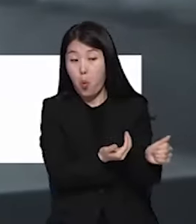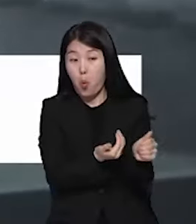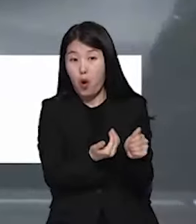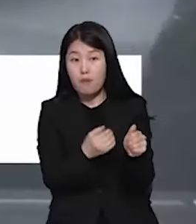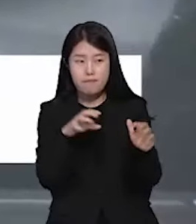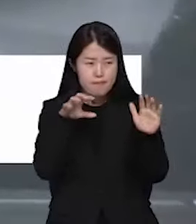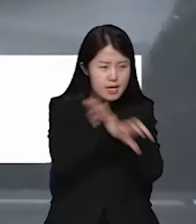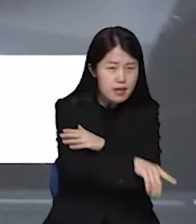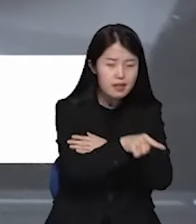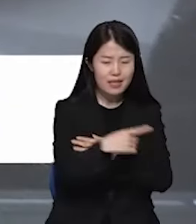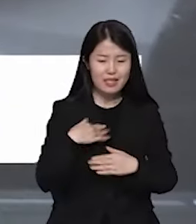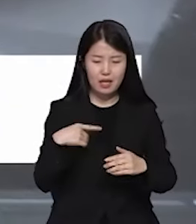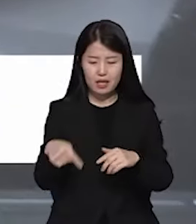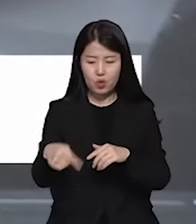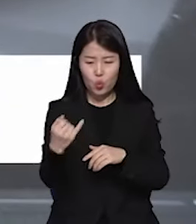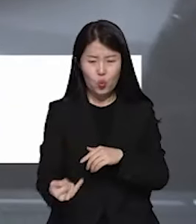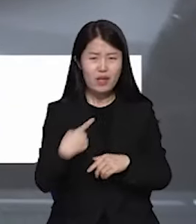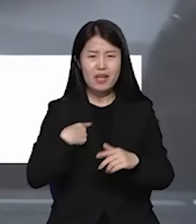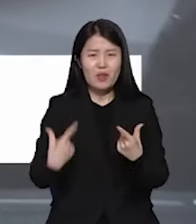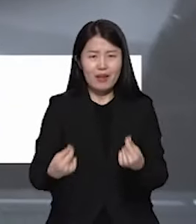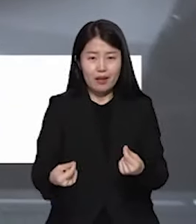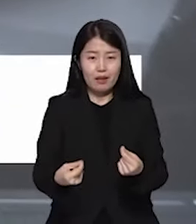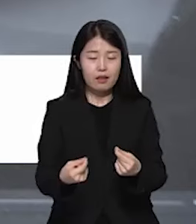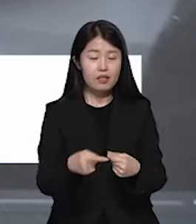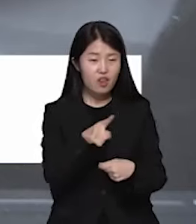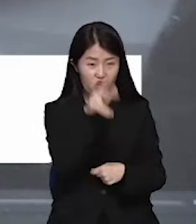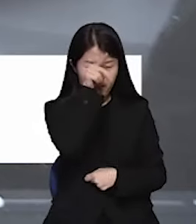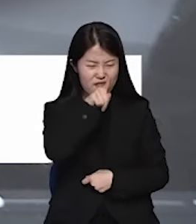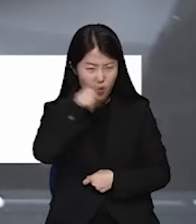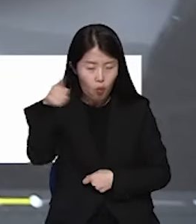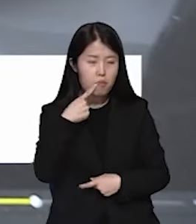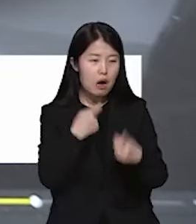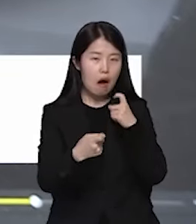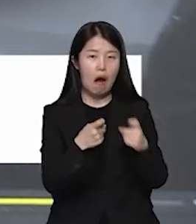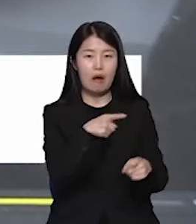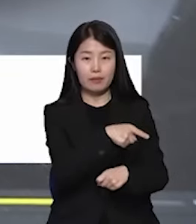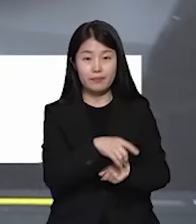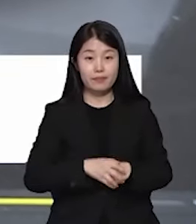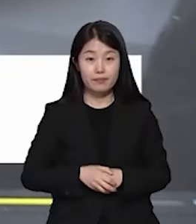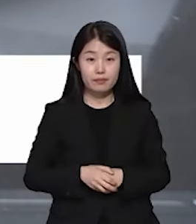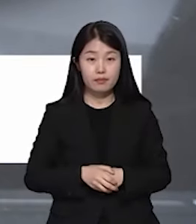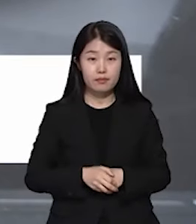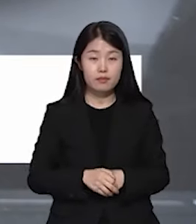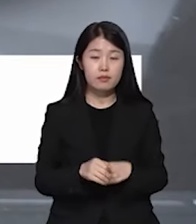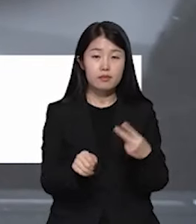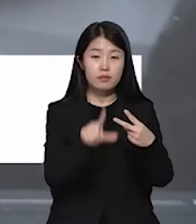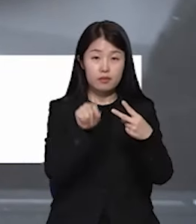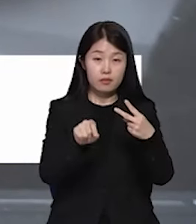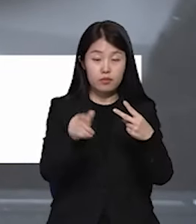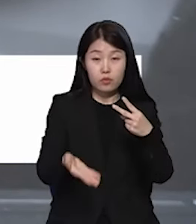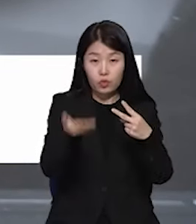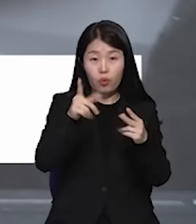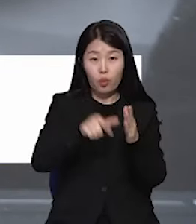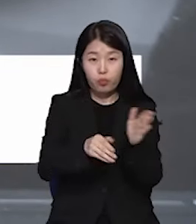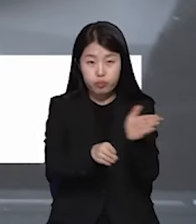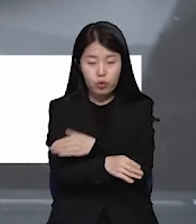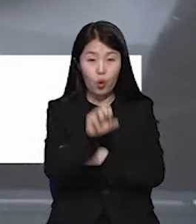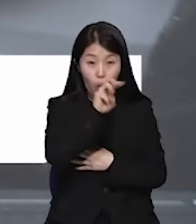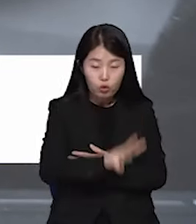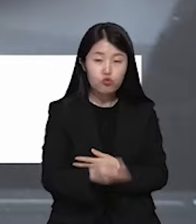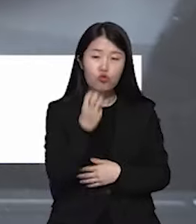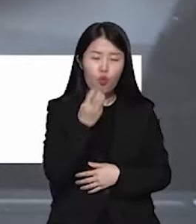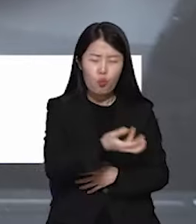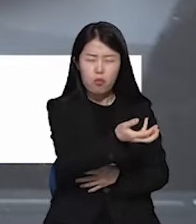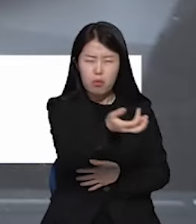뒤 가족 행세를 하며 경찰에 신고하겠다고 협박했습니다. 지난달 초부터 광주와 서울을 돌며